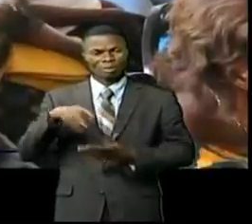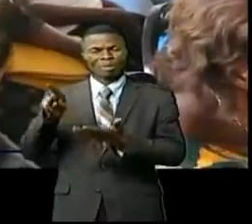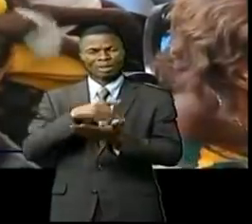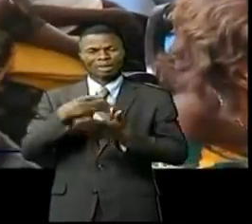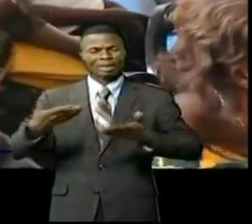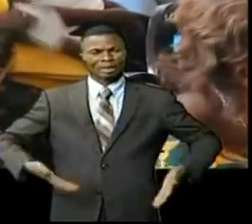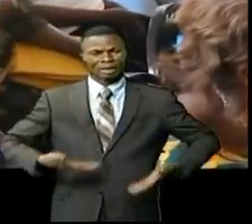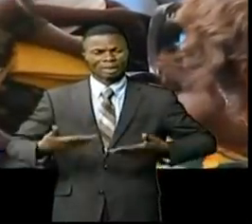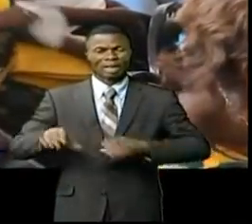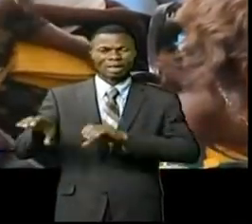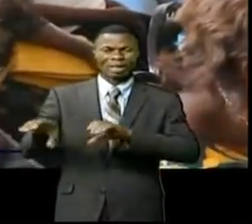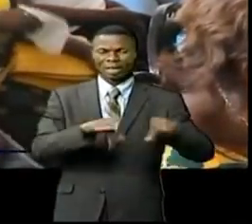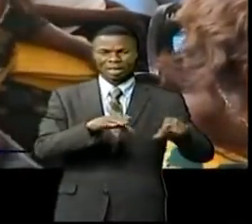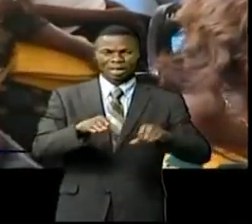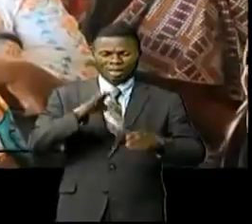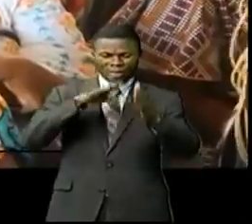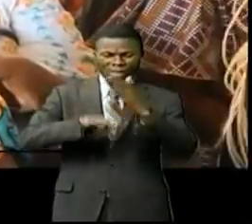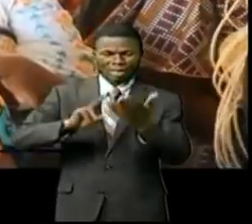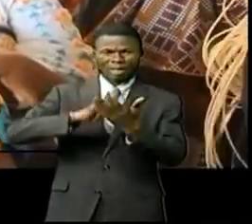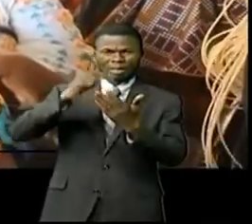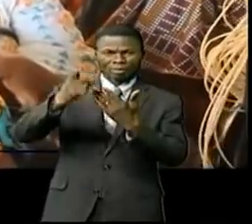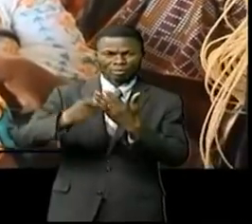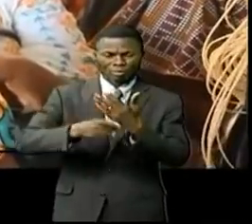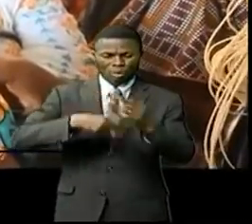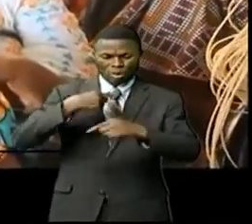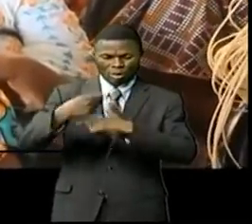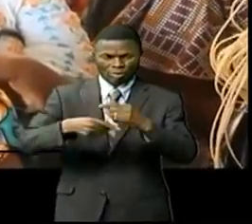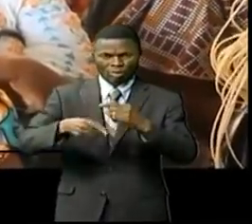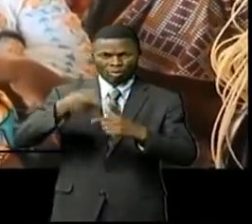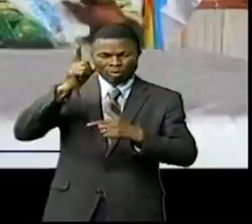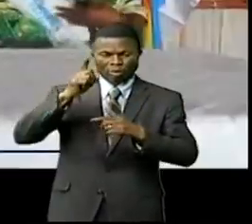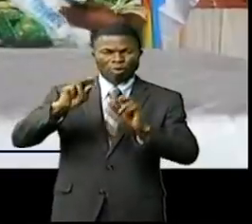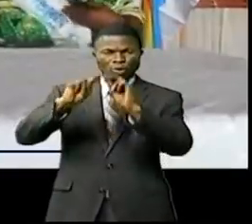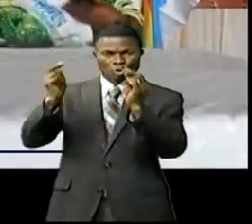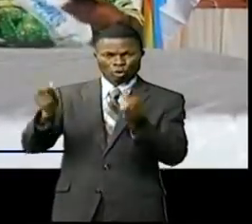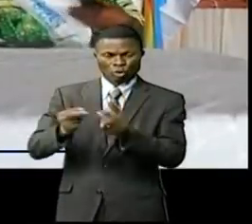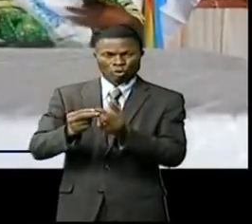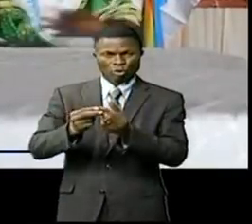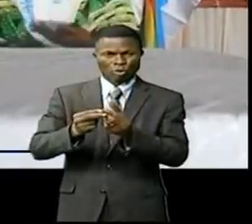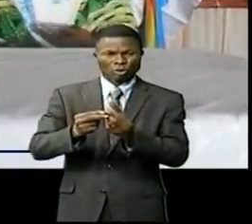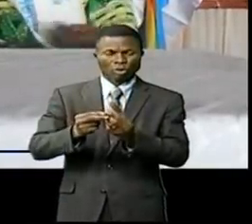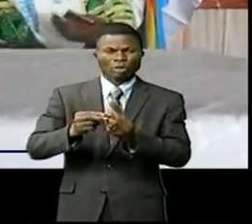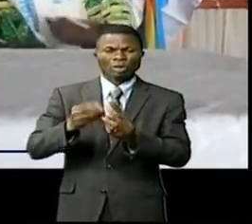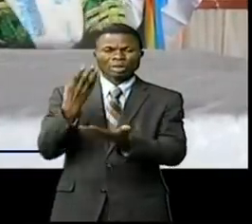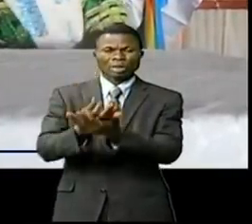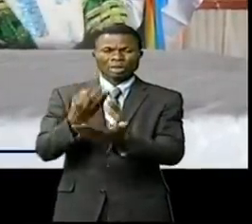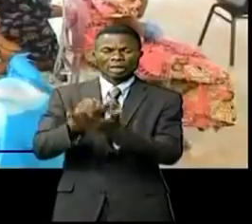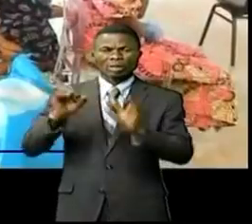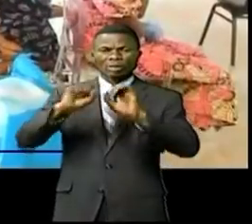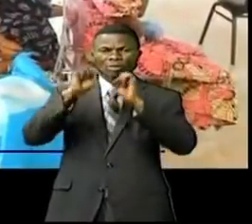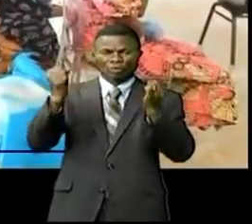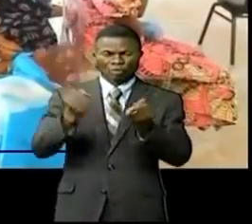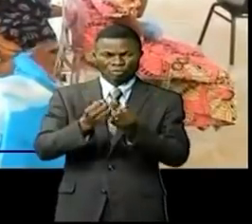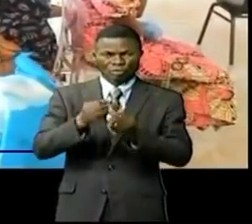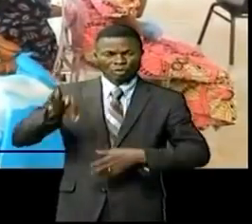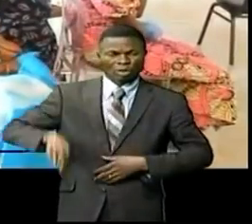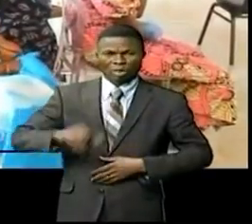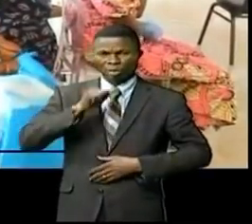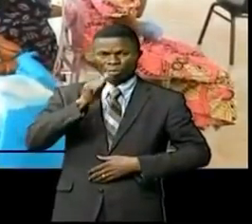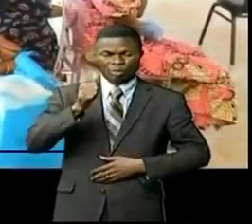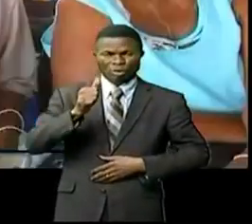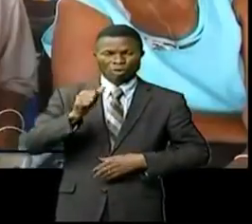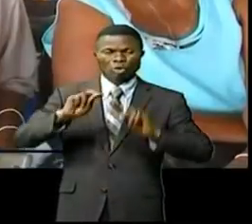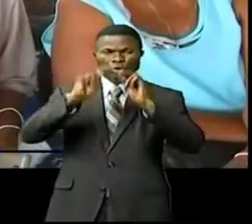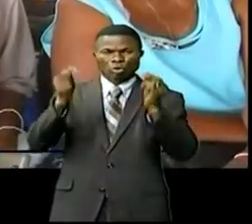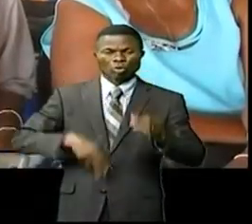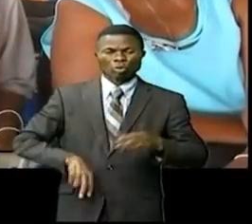Une activité qui entre dans le cadre du lancement de la première génération du Fonds social sans intérêt lancé aujourd'hui par le Parti Social